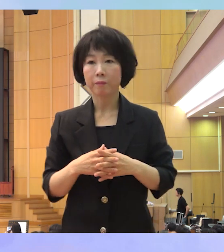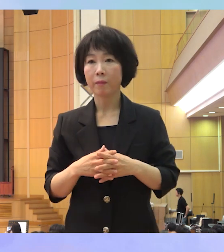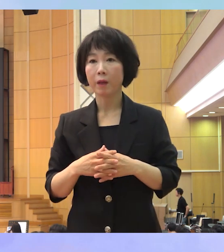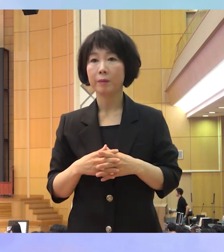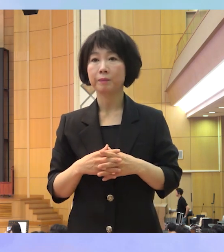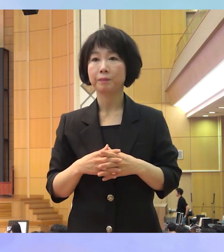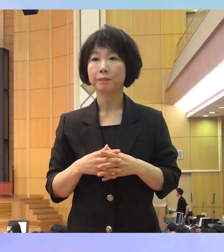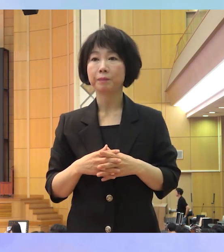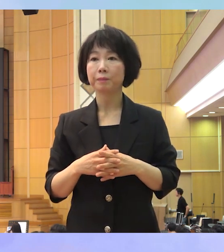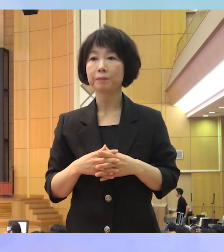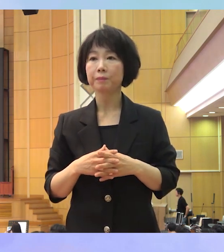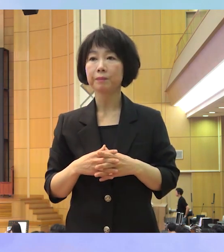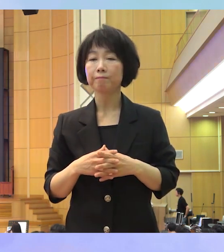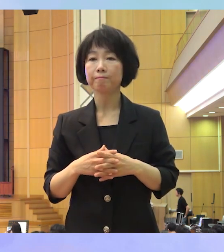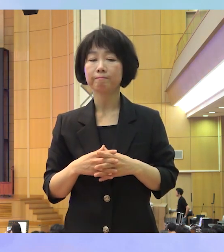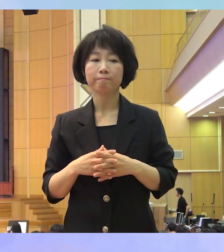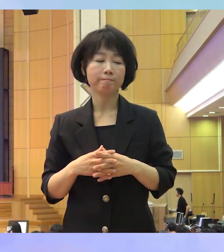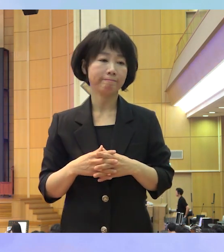네,